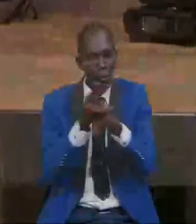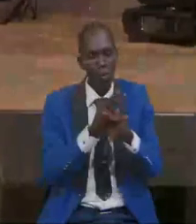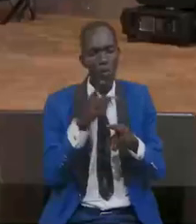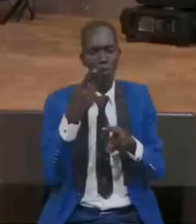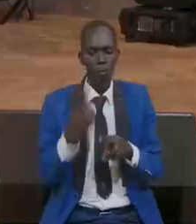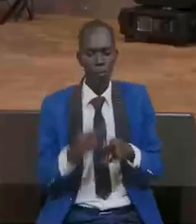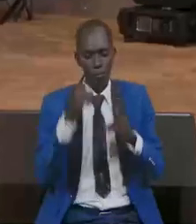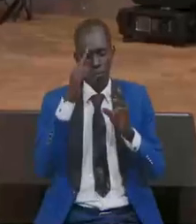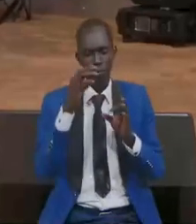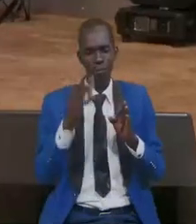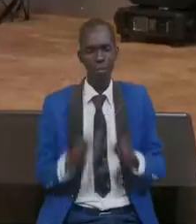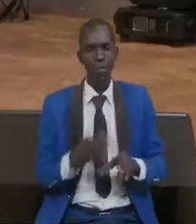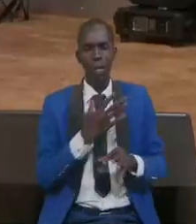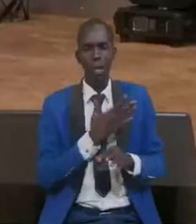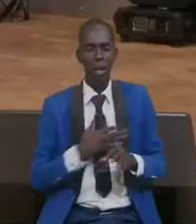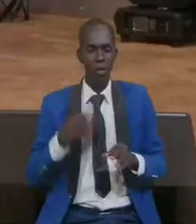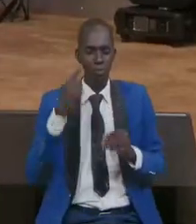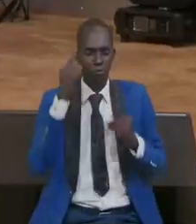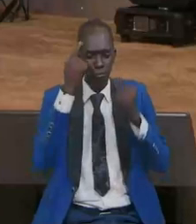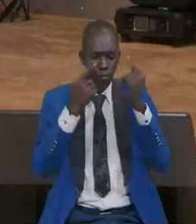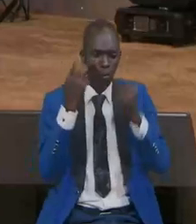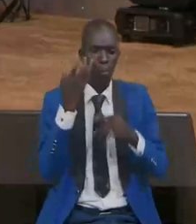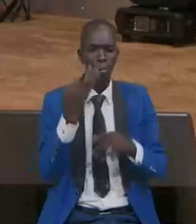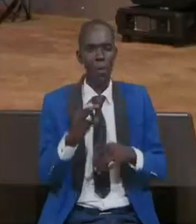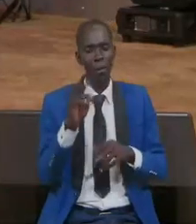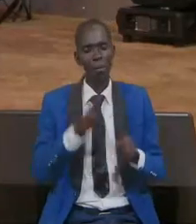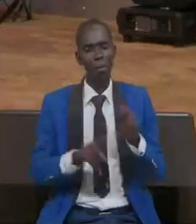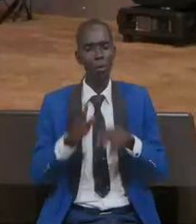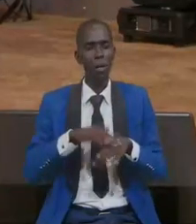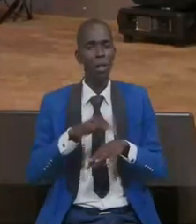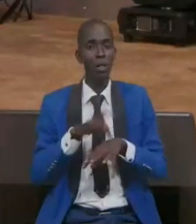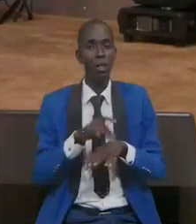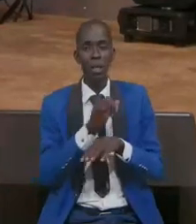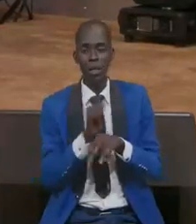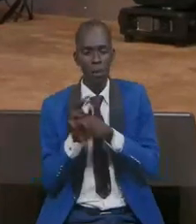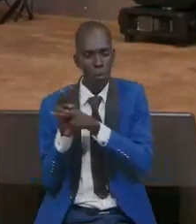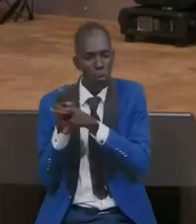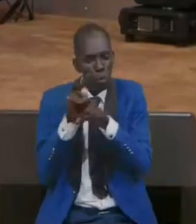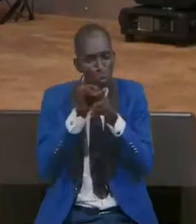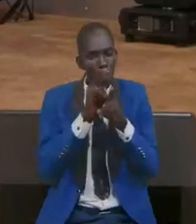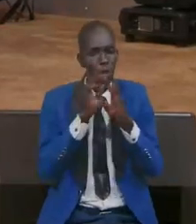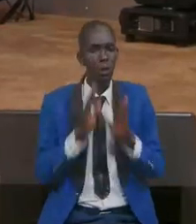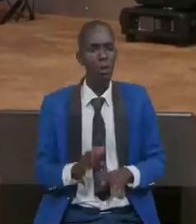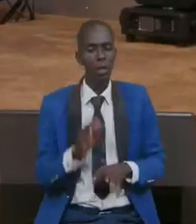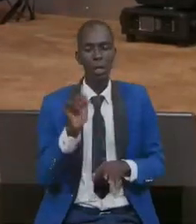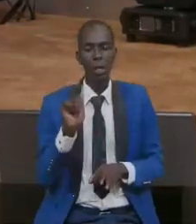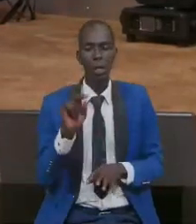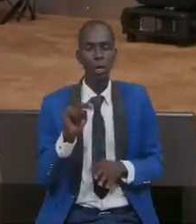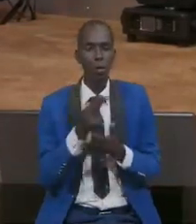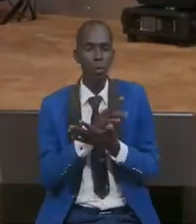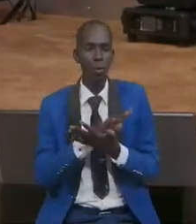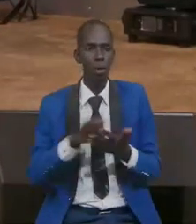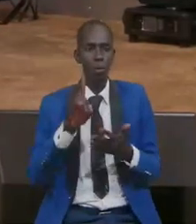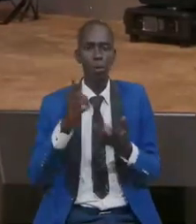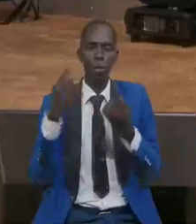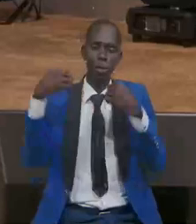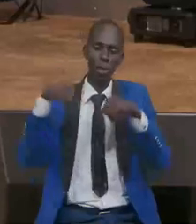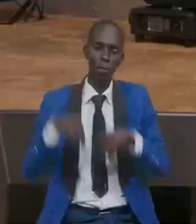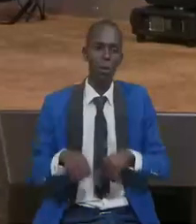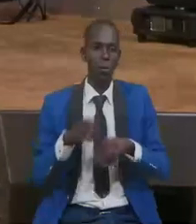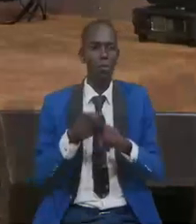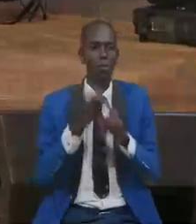et les pensées des cœurs de l'homme sur la terre. Il dit, ceux qui veillent et qui sont ainsi, qui sont saints depuis,